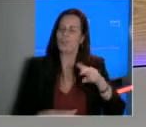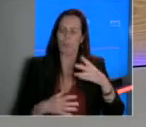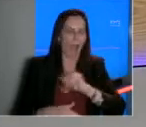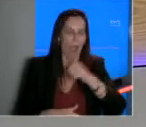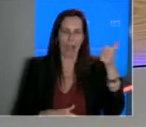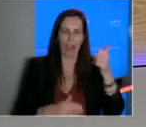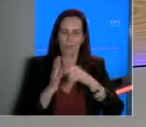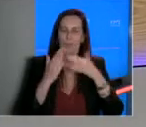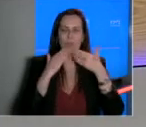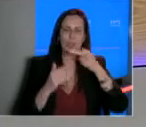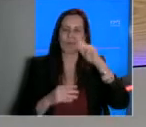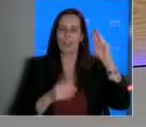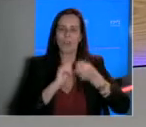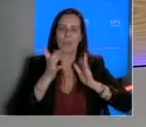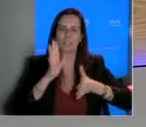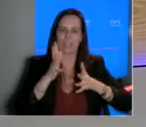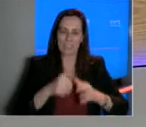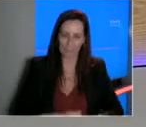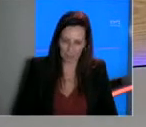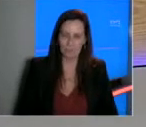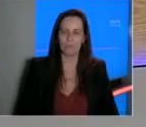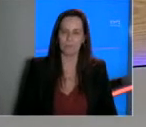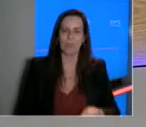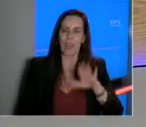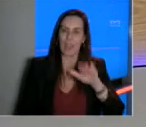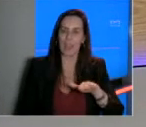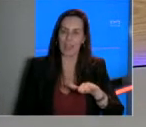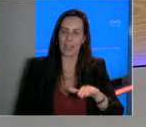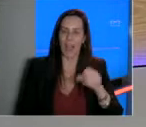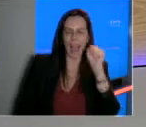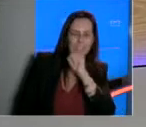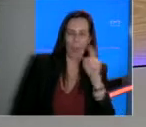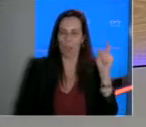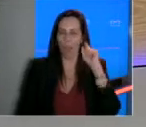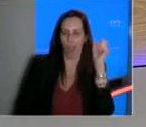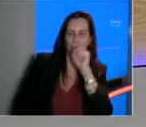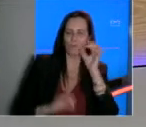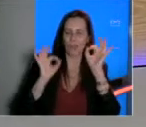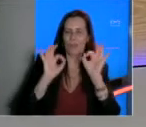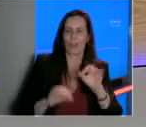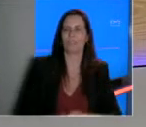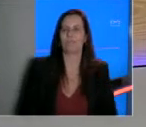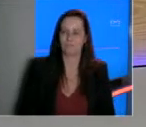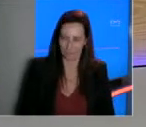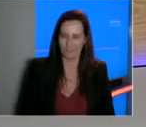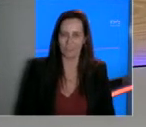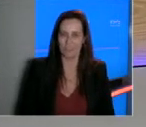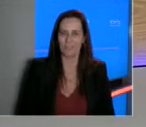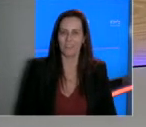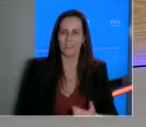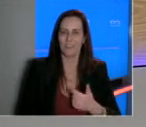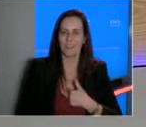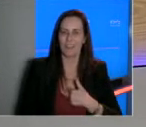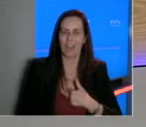לנו אחלה תמונות. ותודה לתמי שמע על התרגום לשפת הסימנים וגם לפיל קולינס ששר במיוחד בשבילך בני גנץ. I